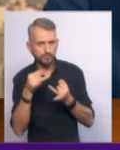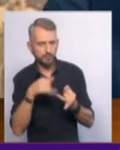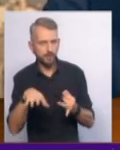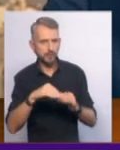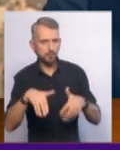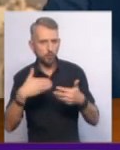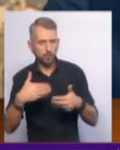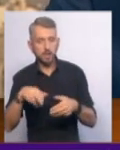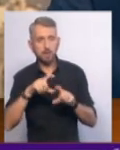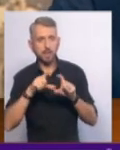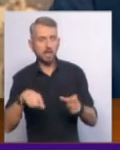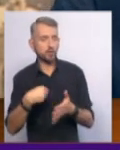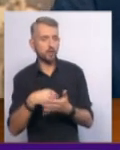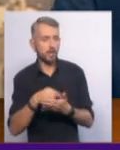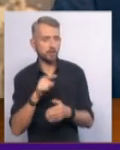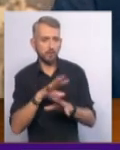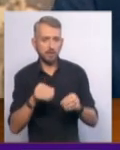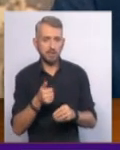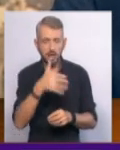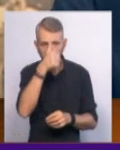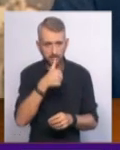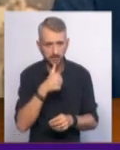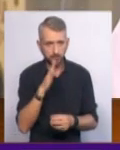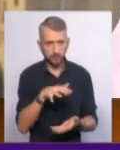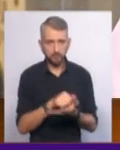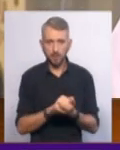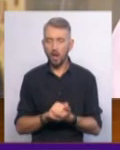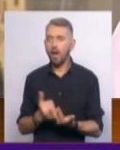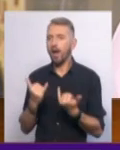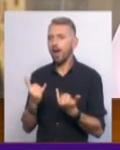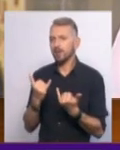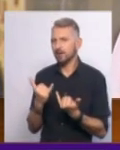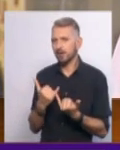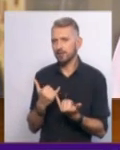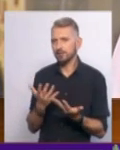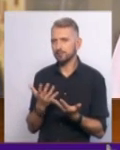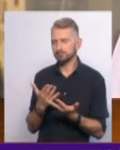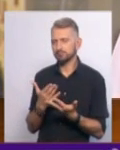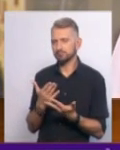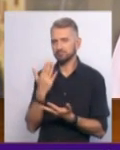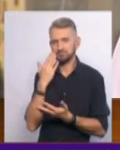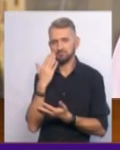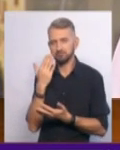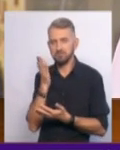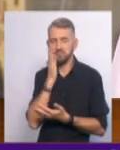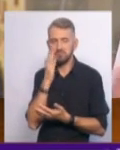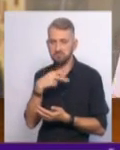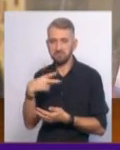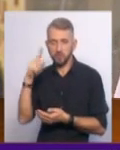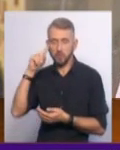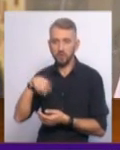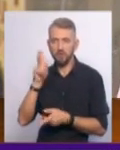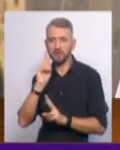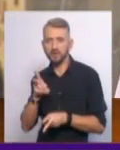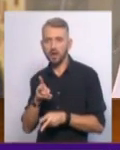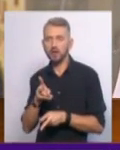департаменту фінансів там взагалі декілька місяців це займає. Але є вже зараз розуміння, на які об'єкти, скоріш за все, потрібно буде, які